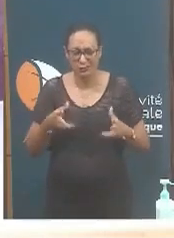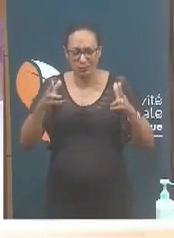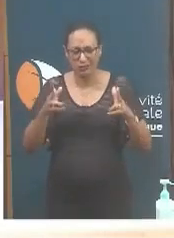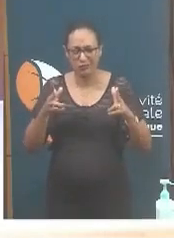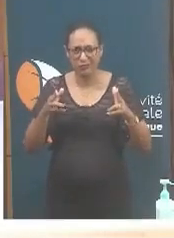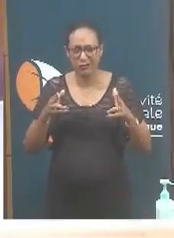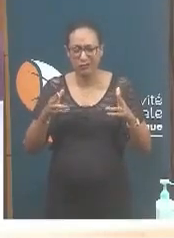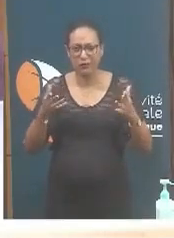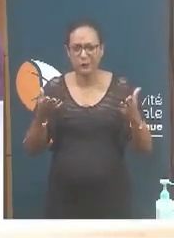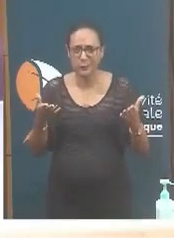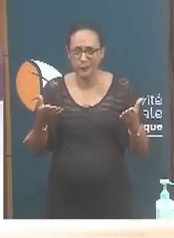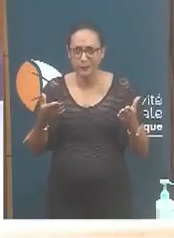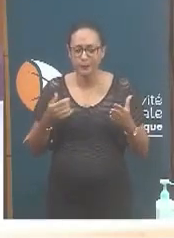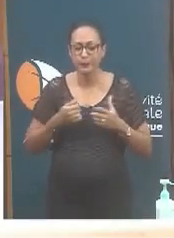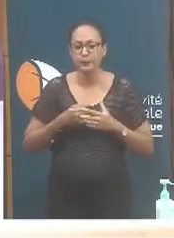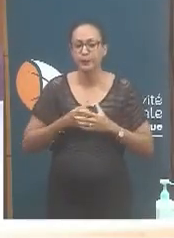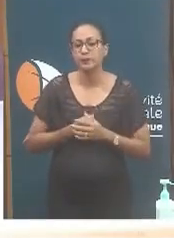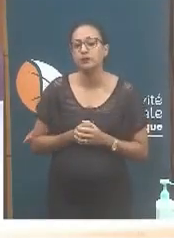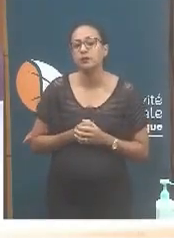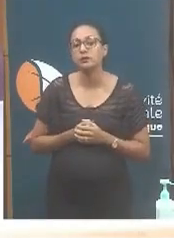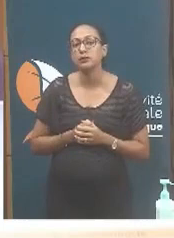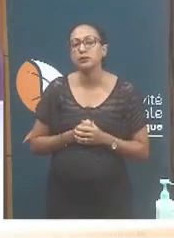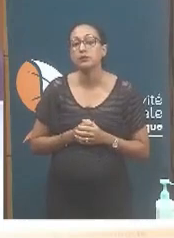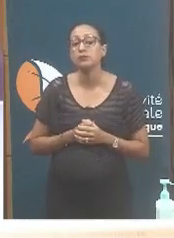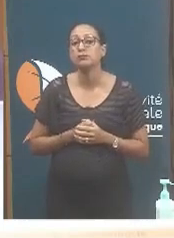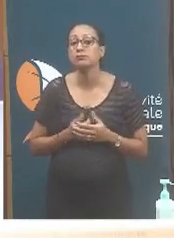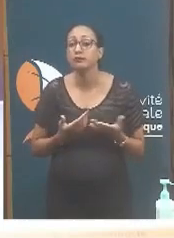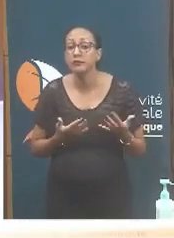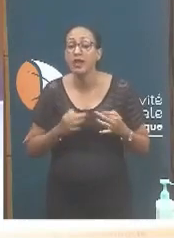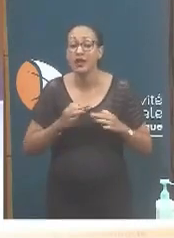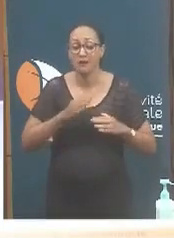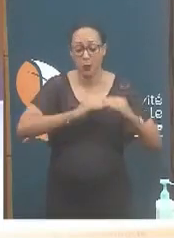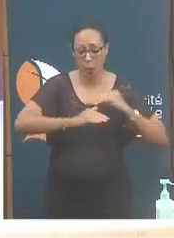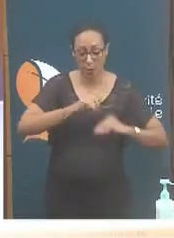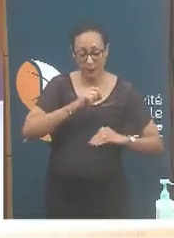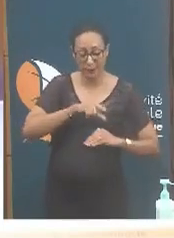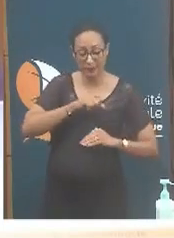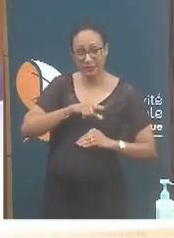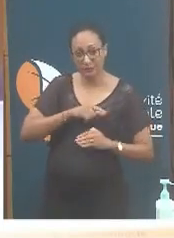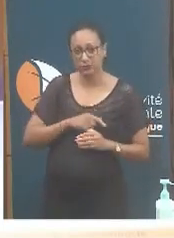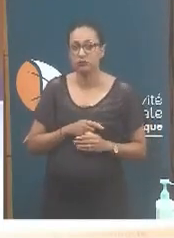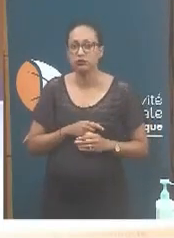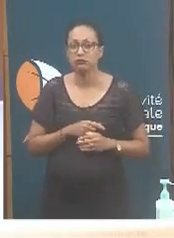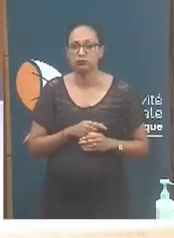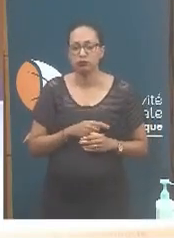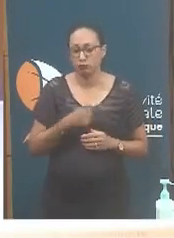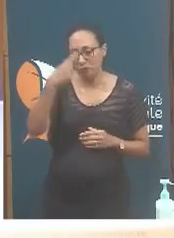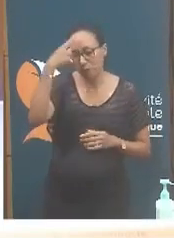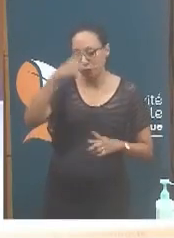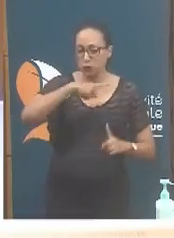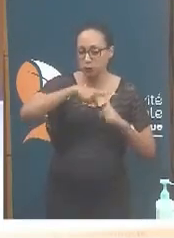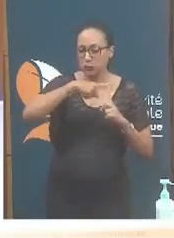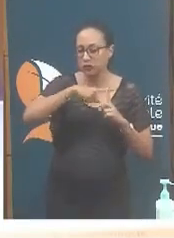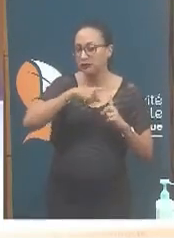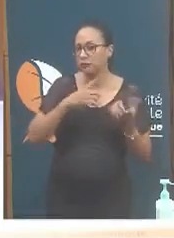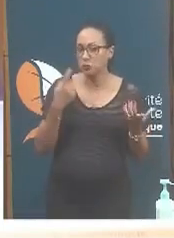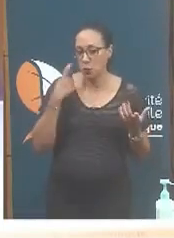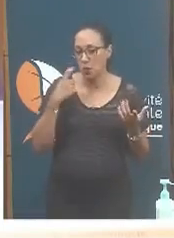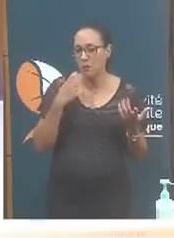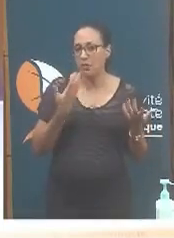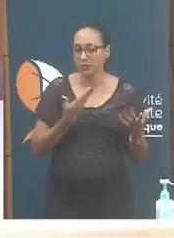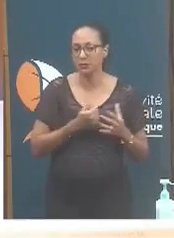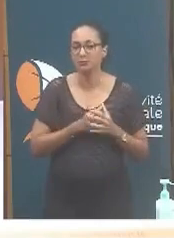bien, la main qui a écrit la partie programmatique est une main très optimiste. Celle qui a écrit